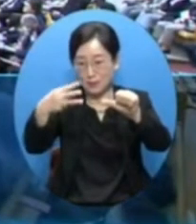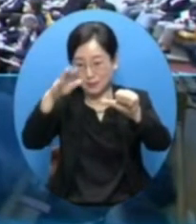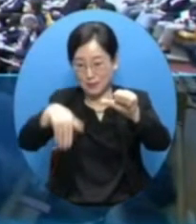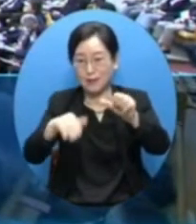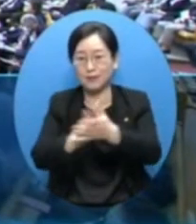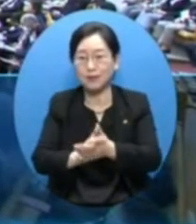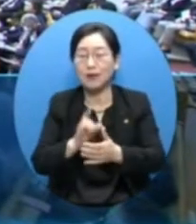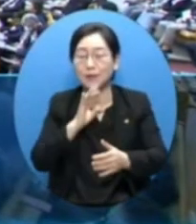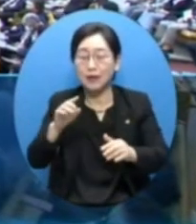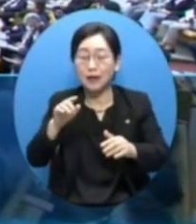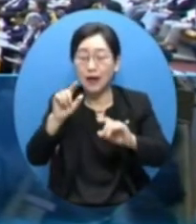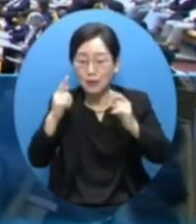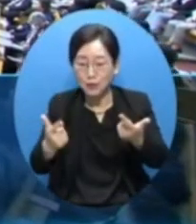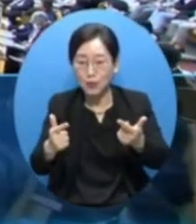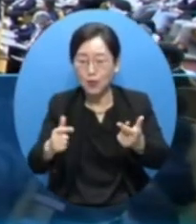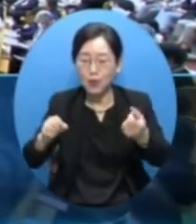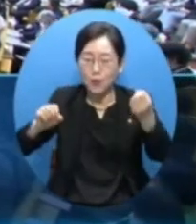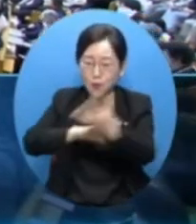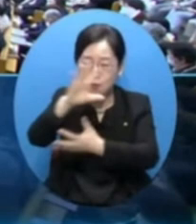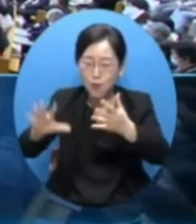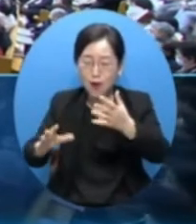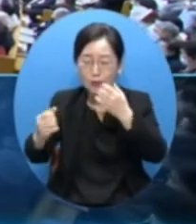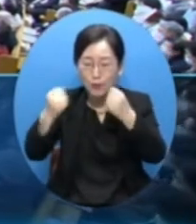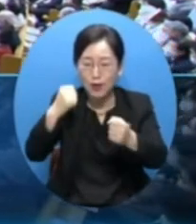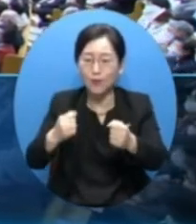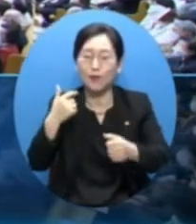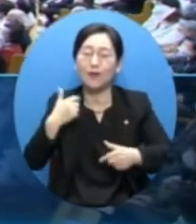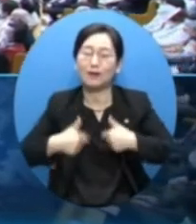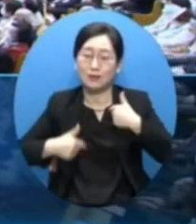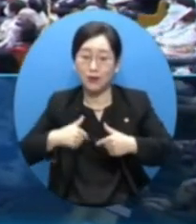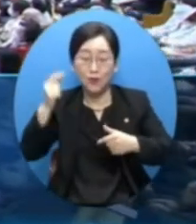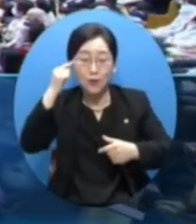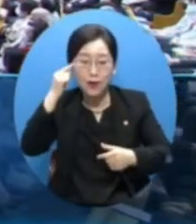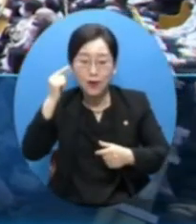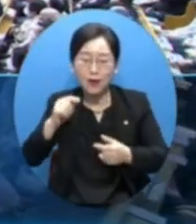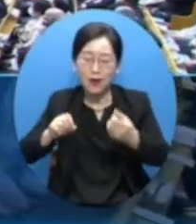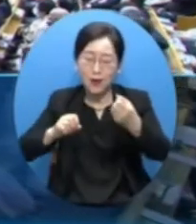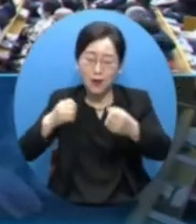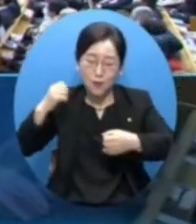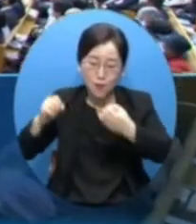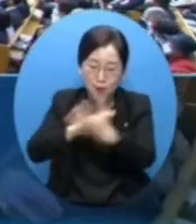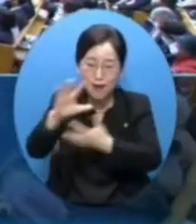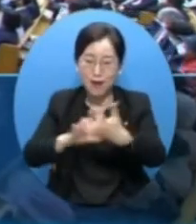말씀합니다. 다만 이뿐 아니라 우리가 환난 중에도 즐거워하나니 이런 환난은